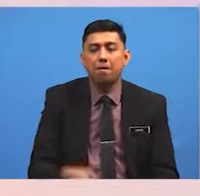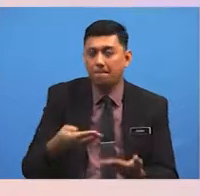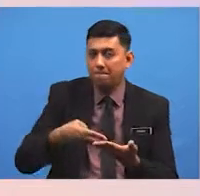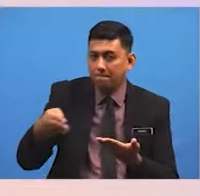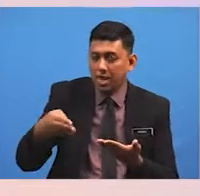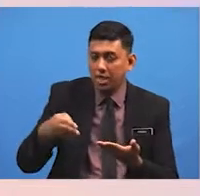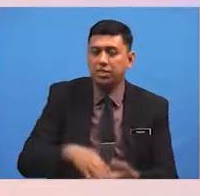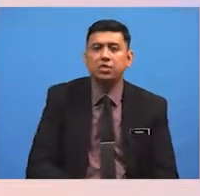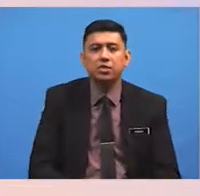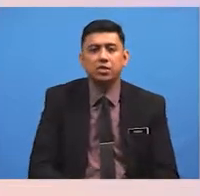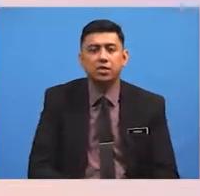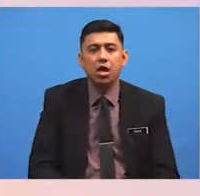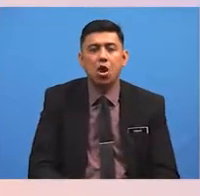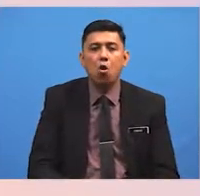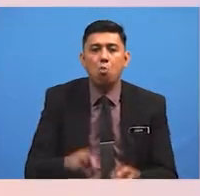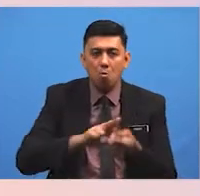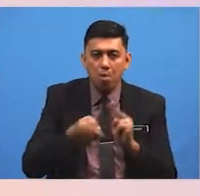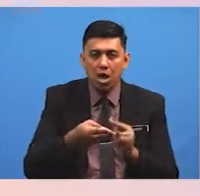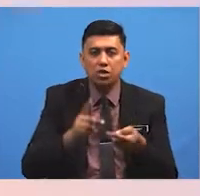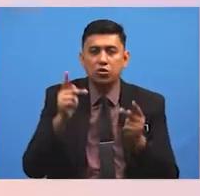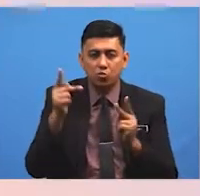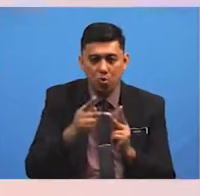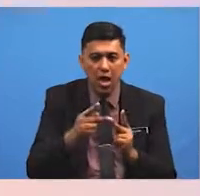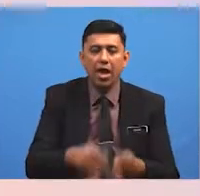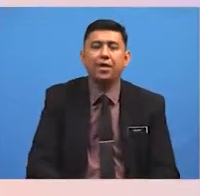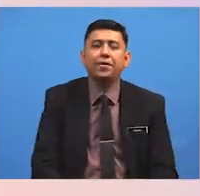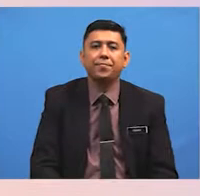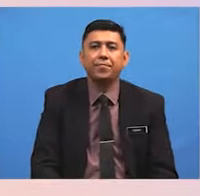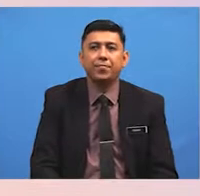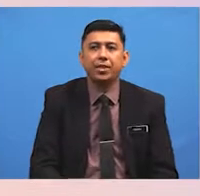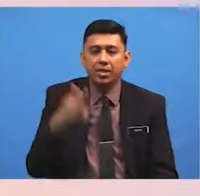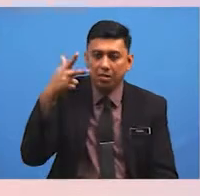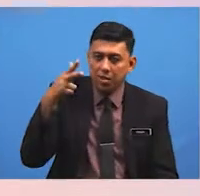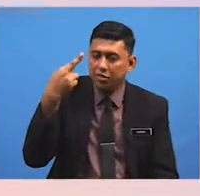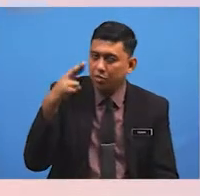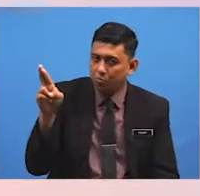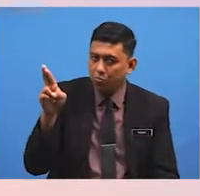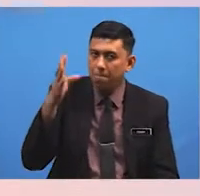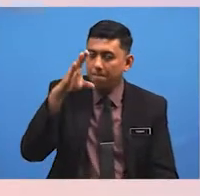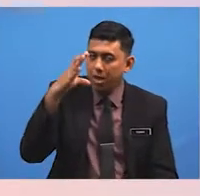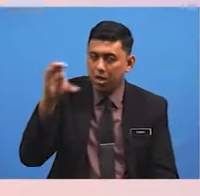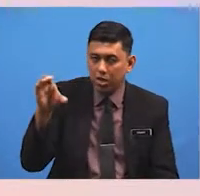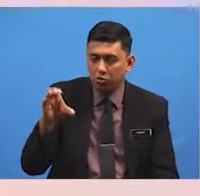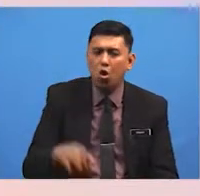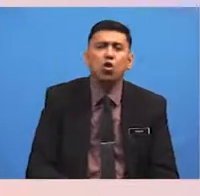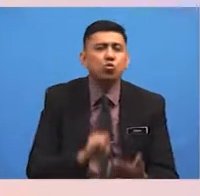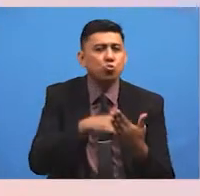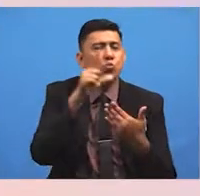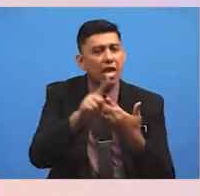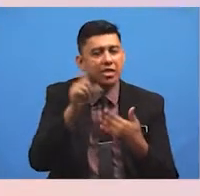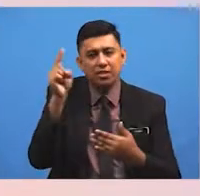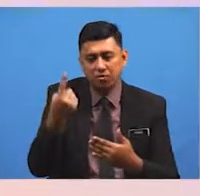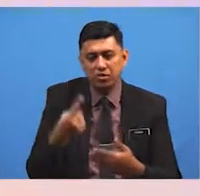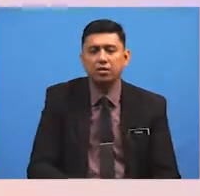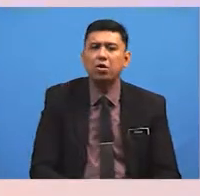belanja ubahsuai primis tulis emoh RM 13400 dilaju bulan julai saja